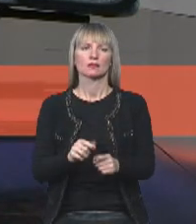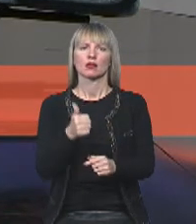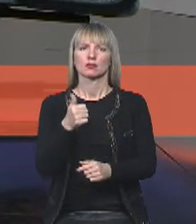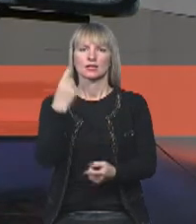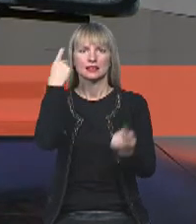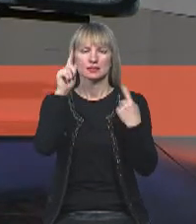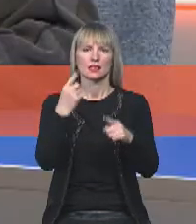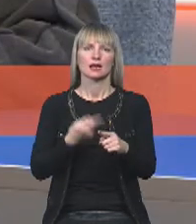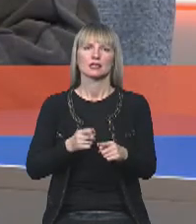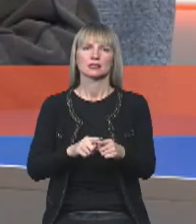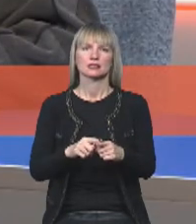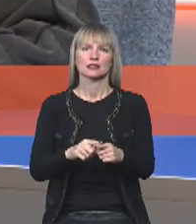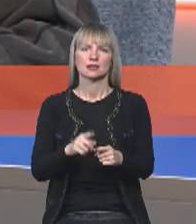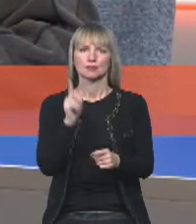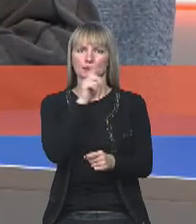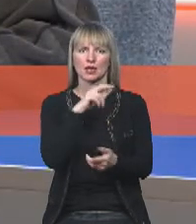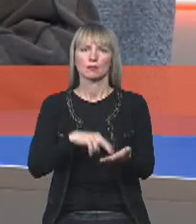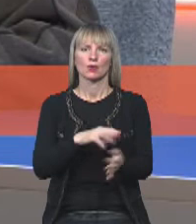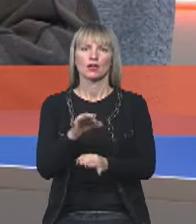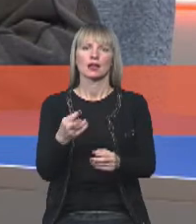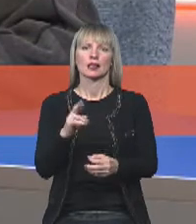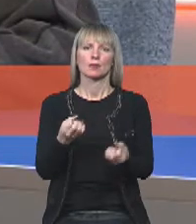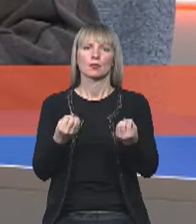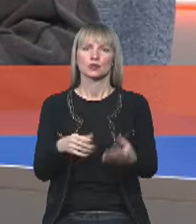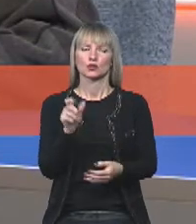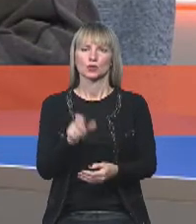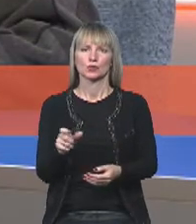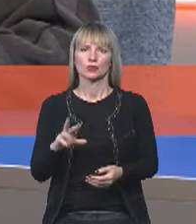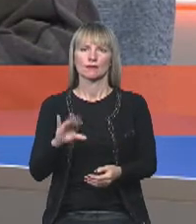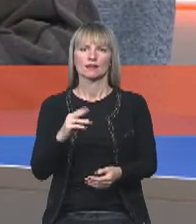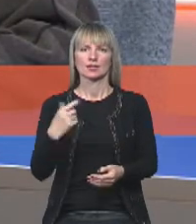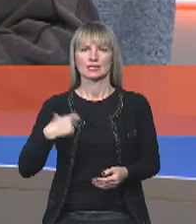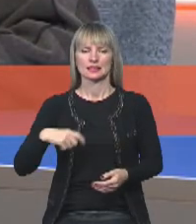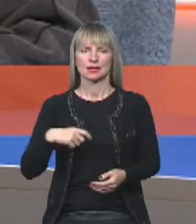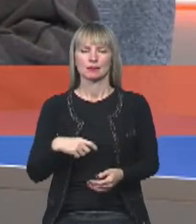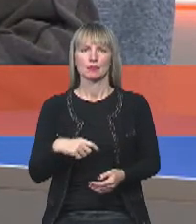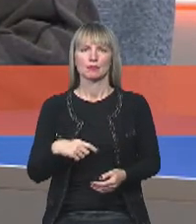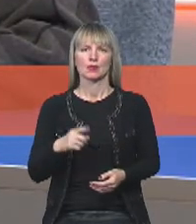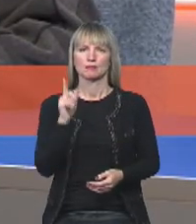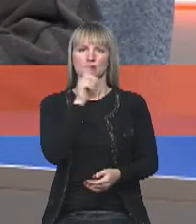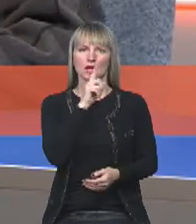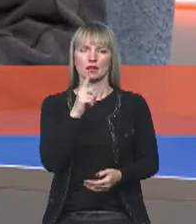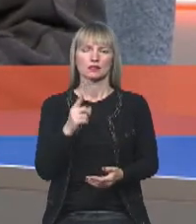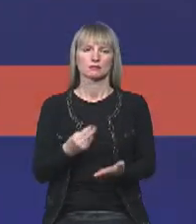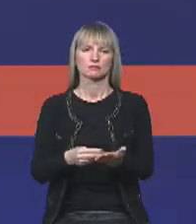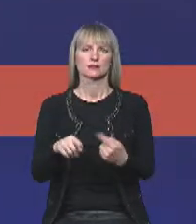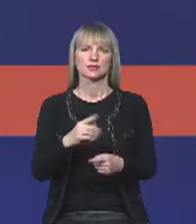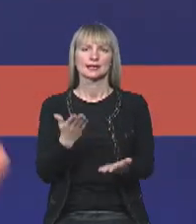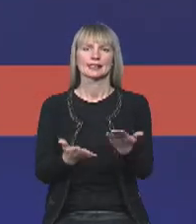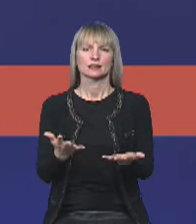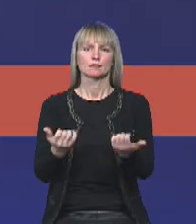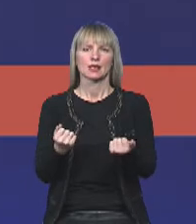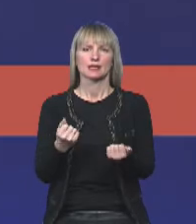класна ініціатива, але це такі точкові проекти, це для простих людей. Це починається від себе. Це те, що називається малий бізнес. Якщо